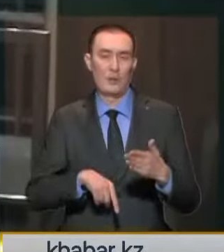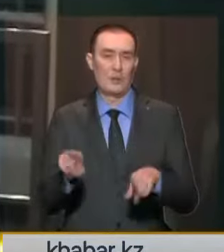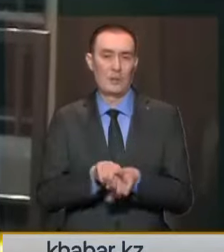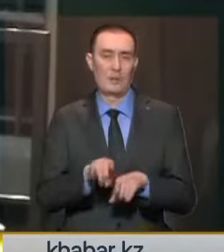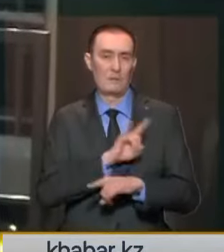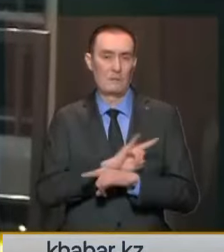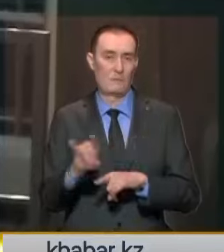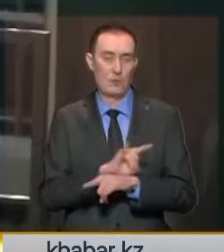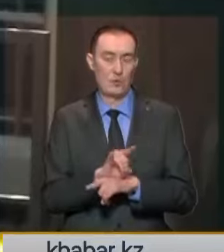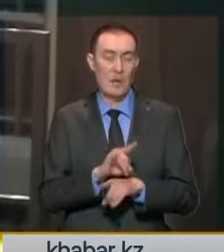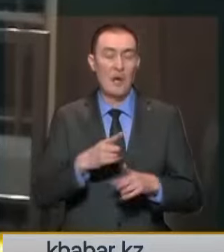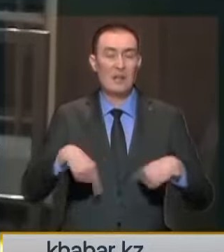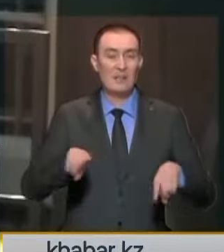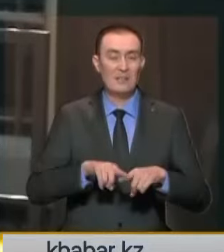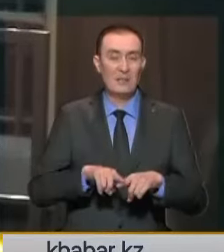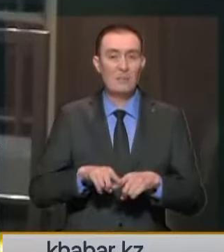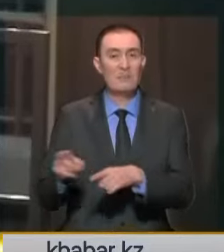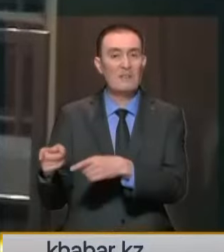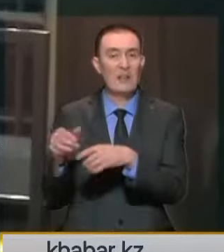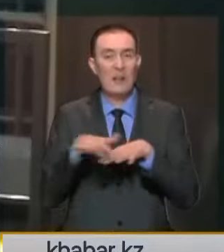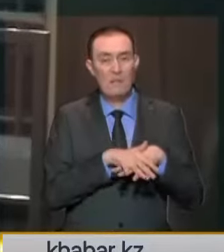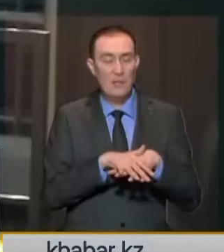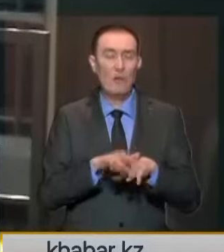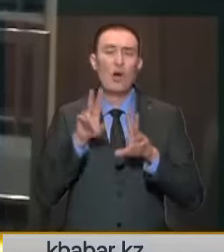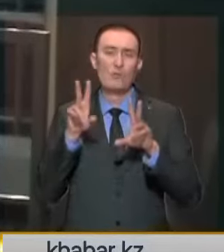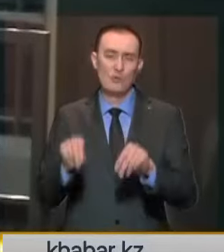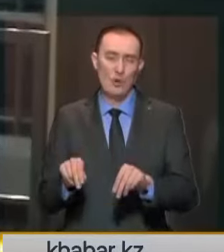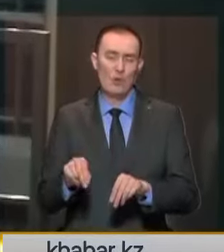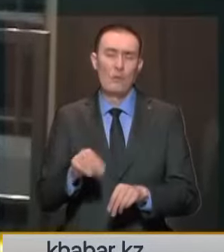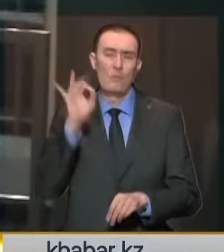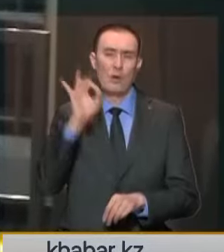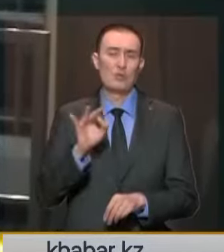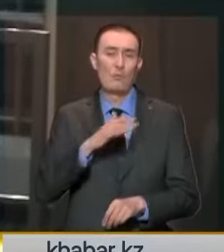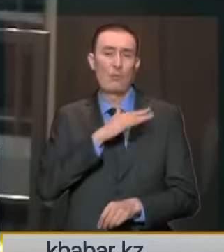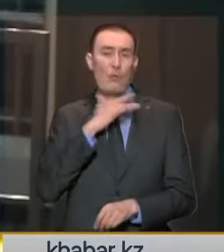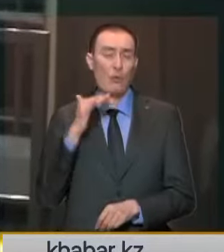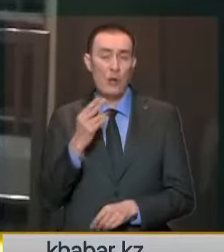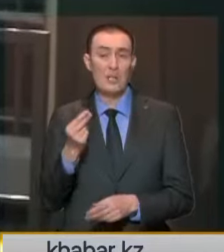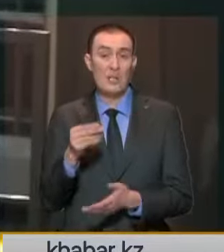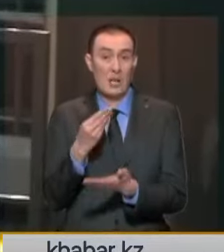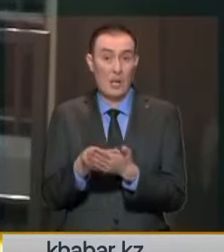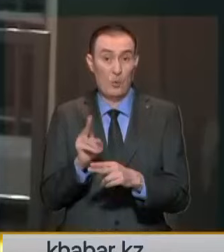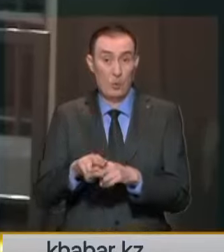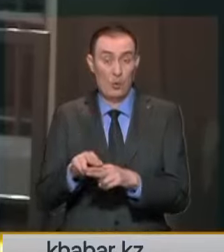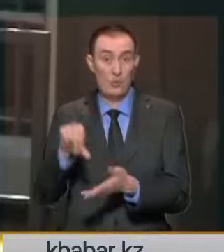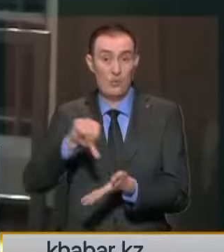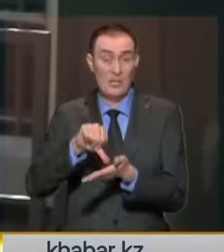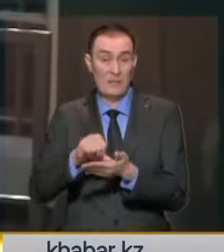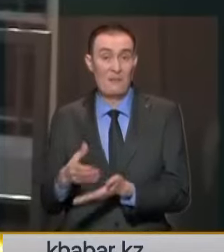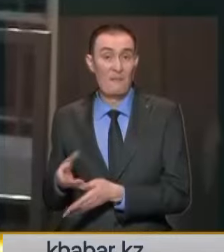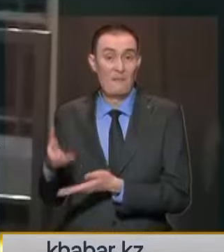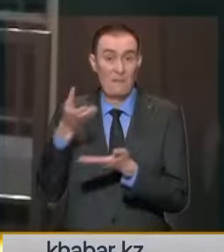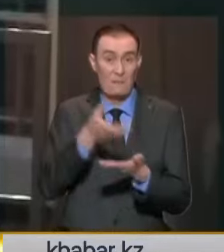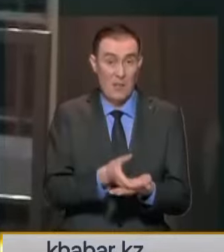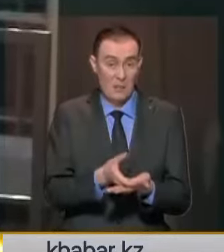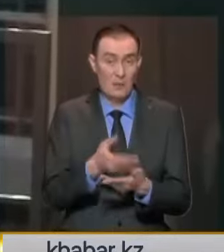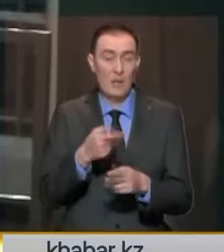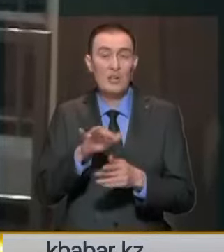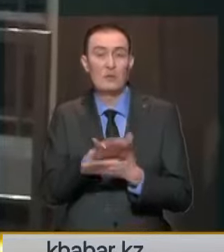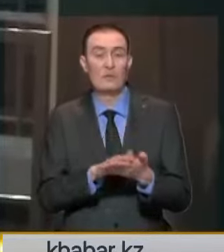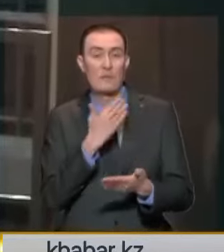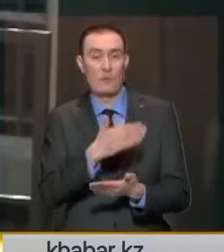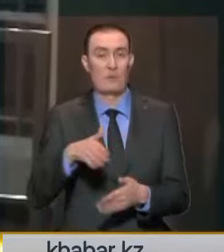схемы. Организатор, привлекая вкладчиков, обещает высокий доход. Деньги, которые участники вкладывают в пирамиду, переходят